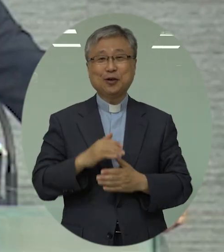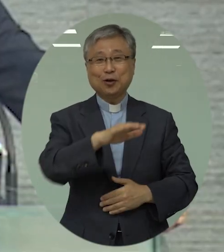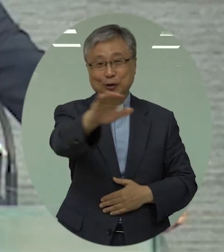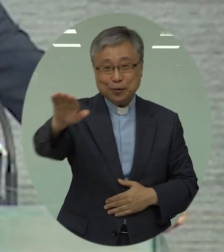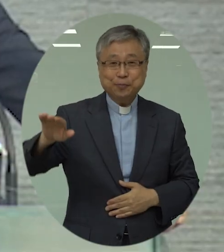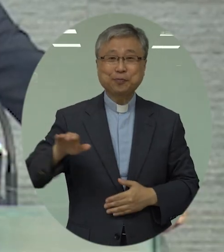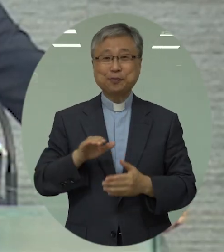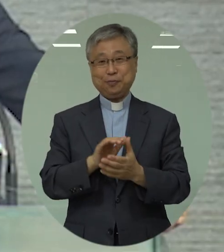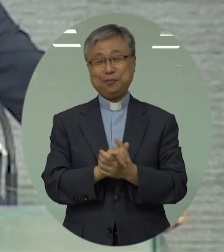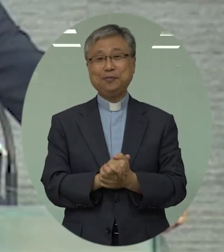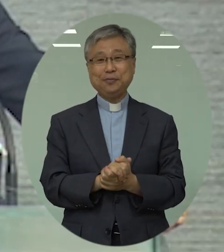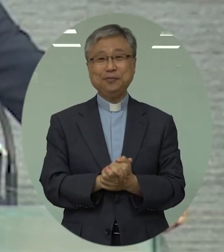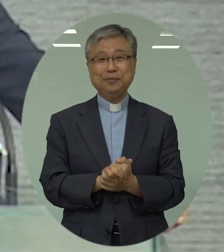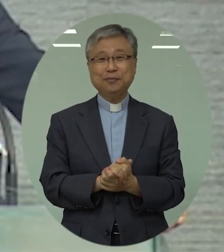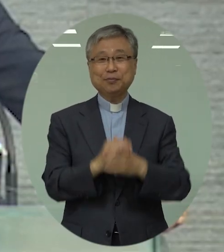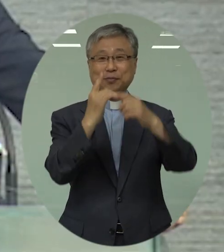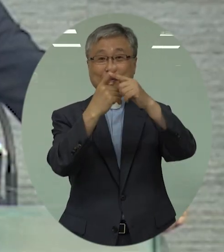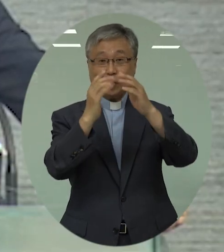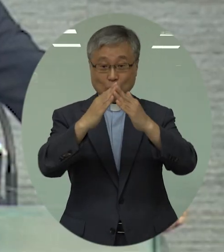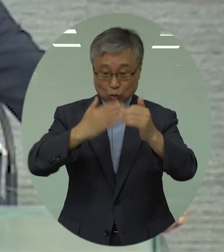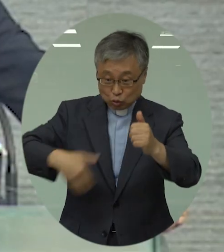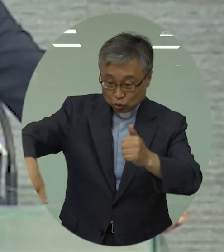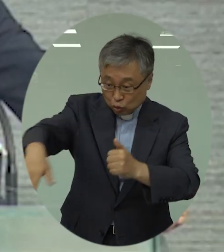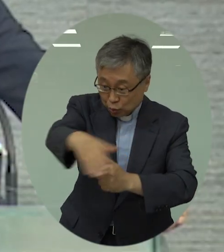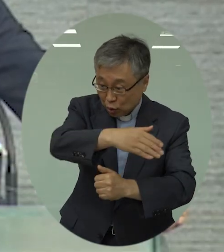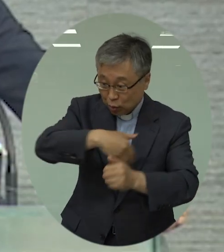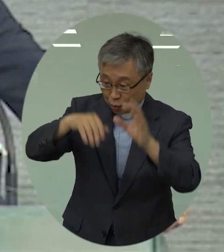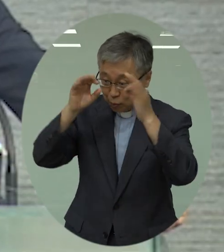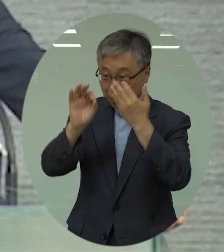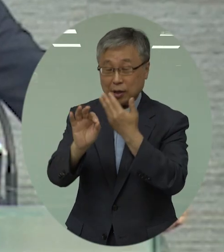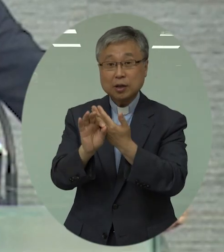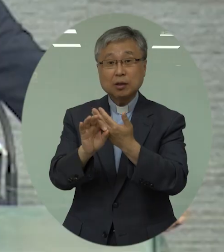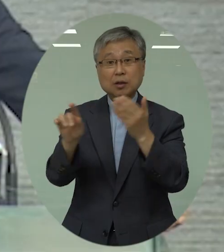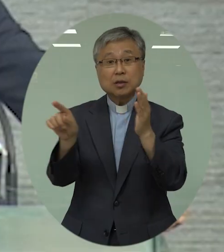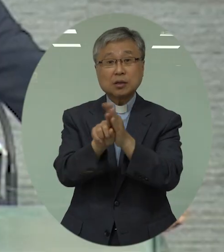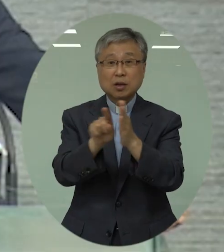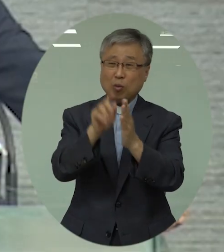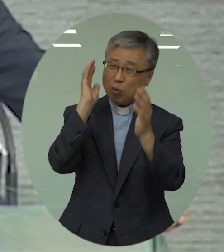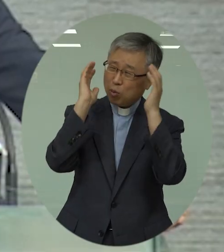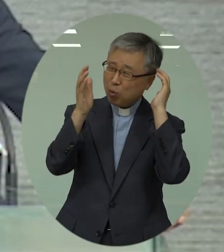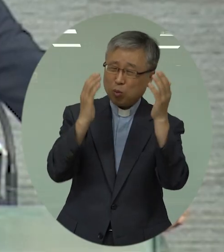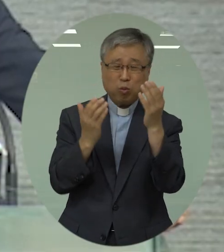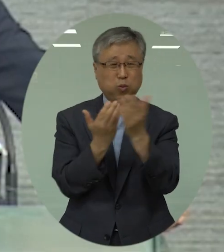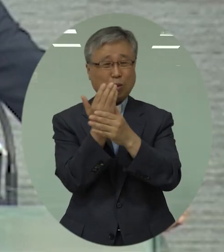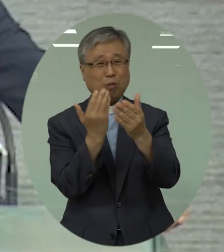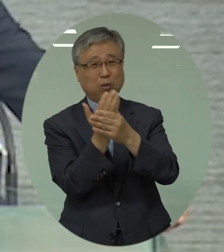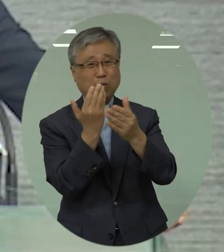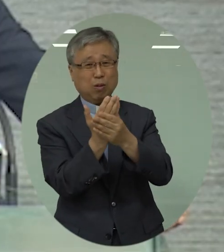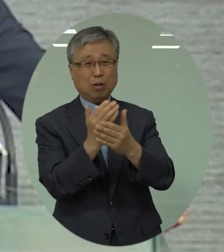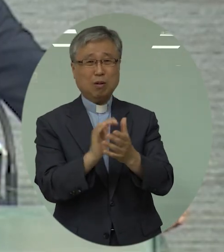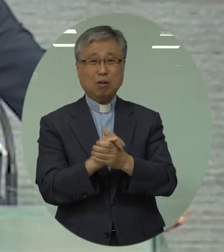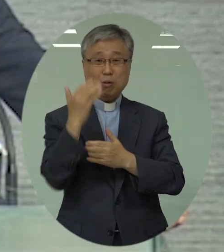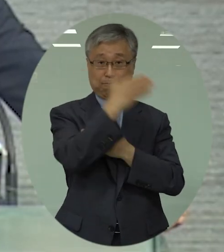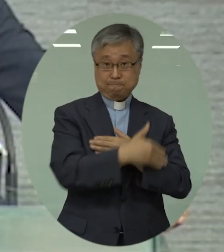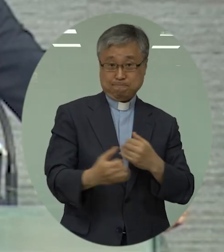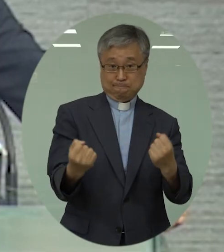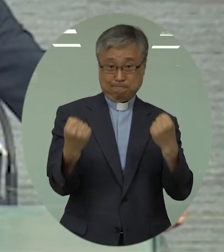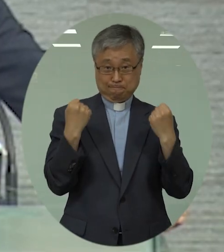우리 교회 주변 언저리에서 우리 신앙에 좀 혼란을 일으키는 그런 우리가